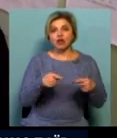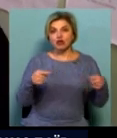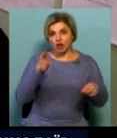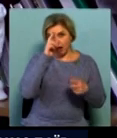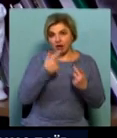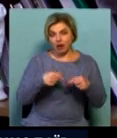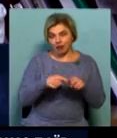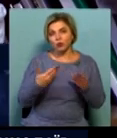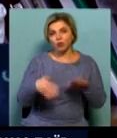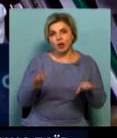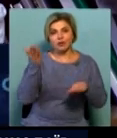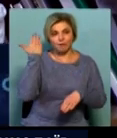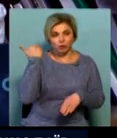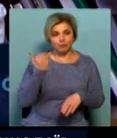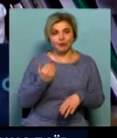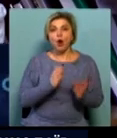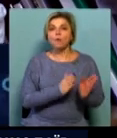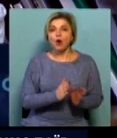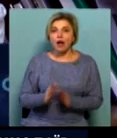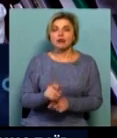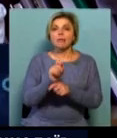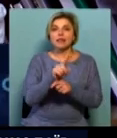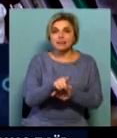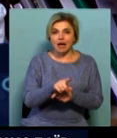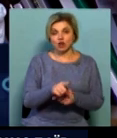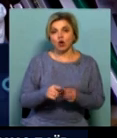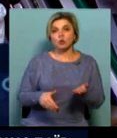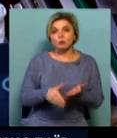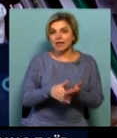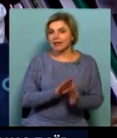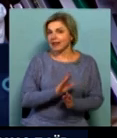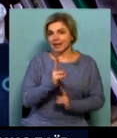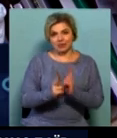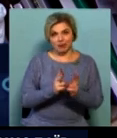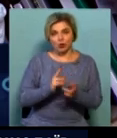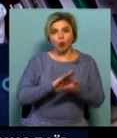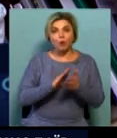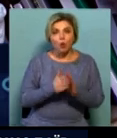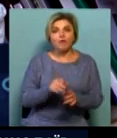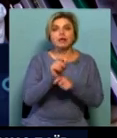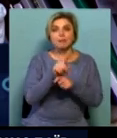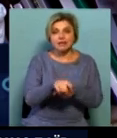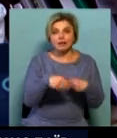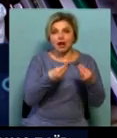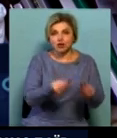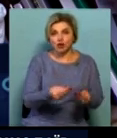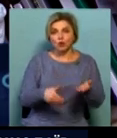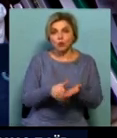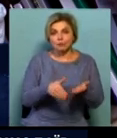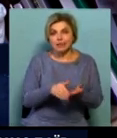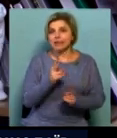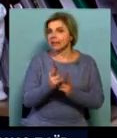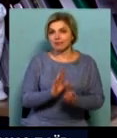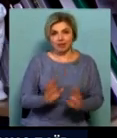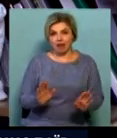країнах вже давно. Сам порядок призначення субсидії не змінився, умови призначення субсидії не змінився, змінився